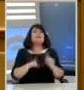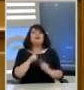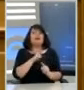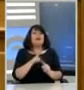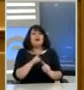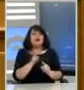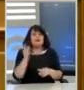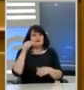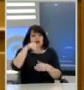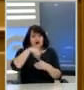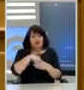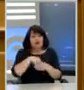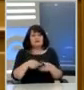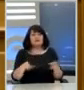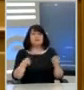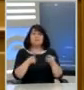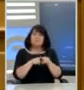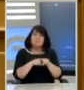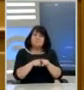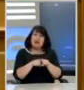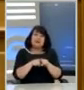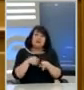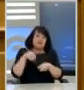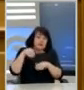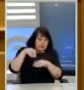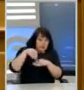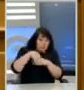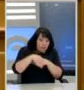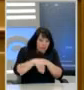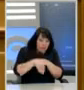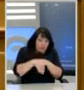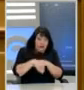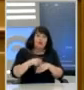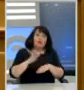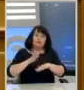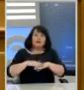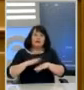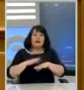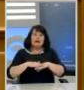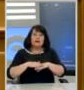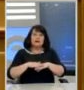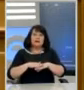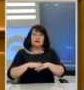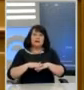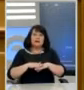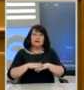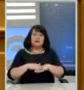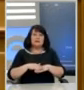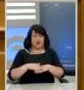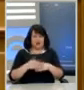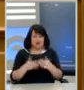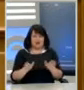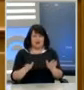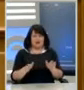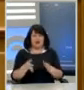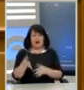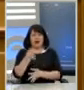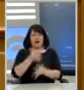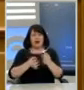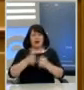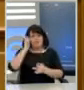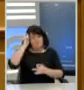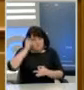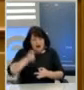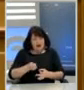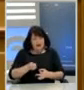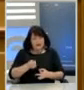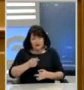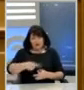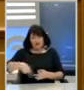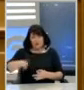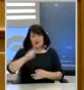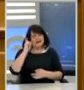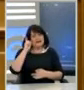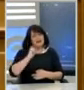και μαζί φέρατε τη χώρα στο χείλος του γκρεμού, ομολογούν δημόσια αυτά που όλοι